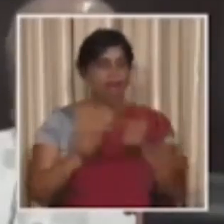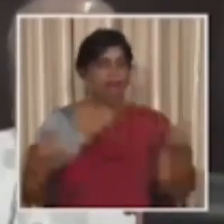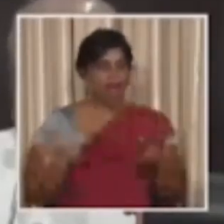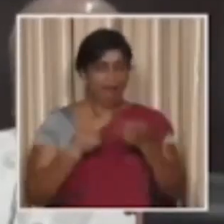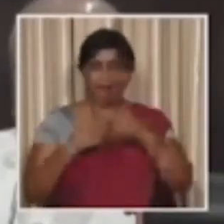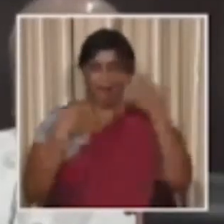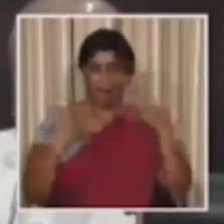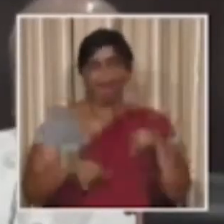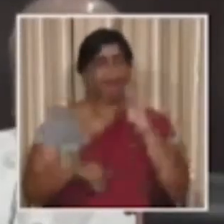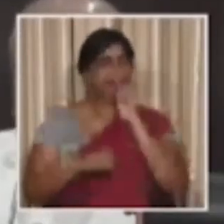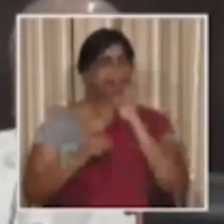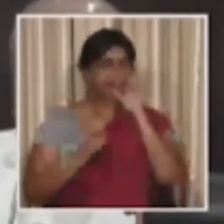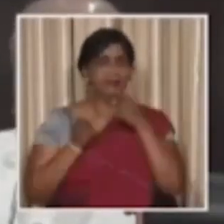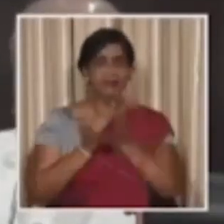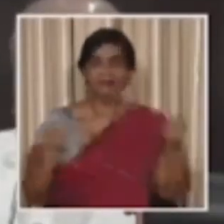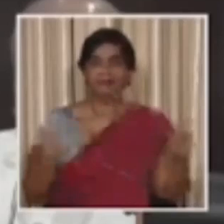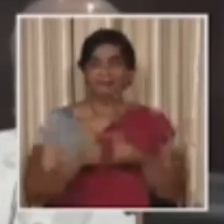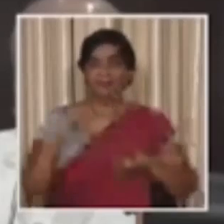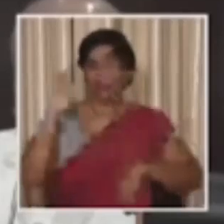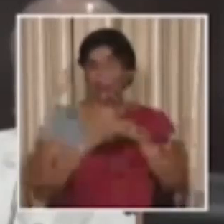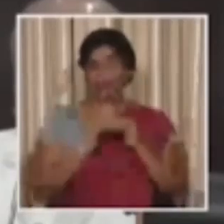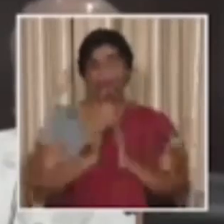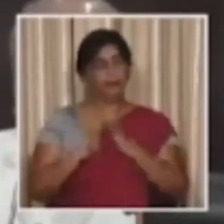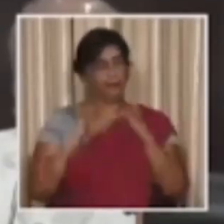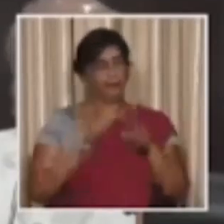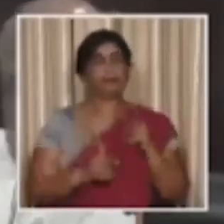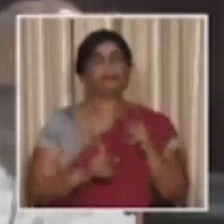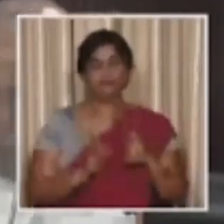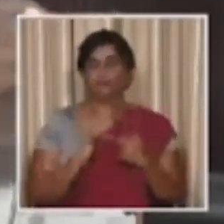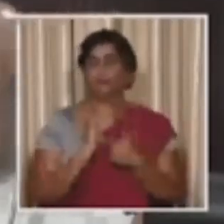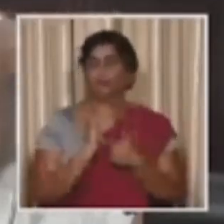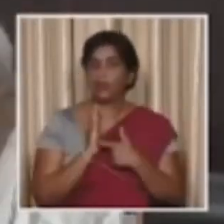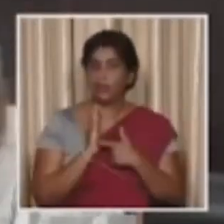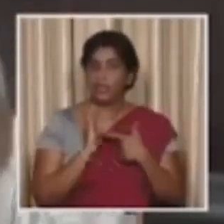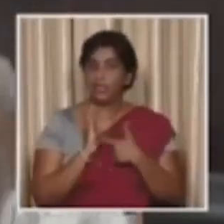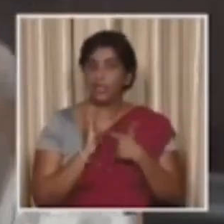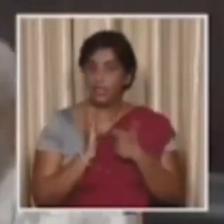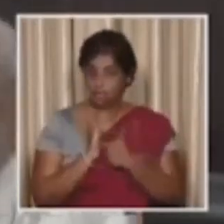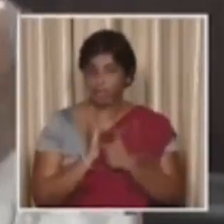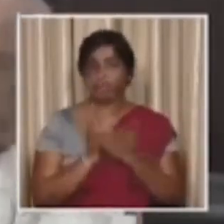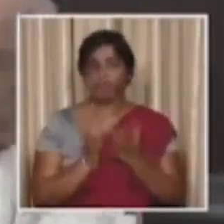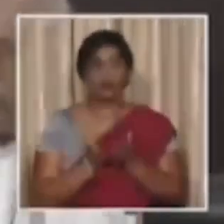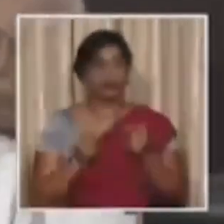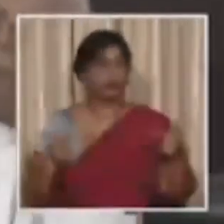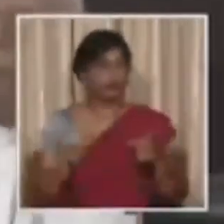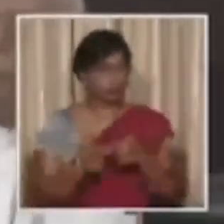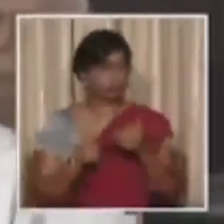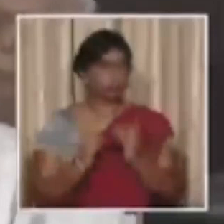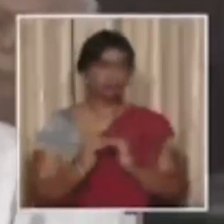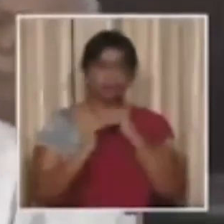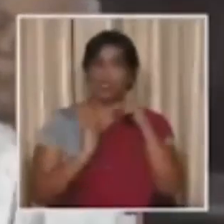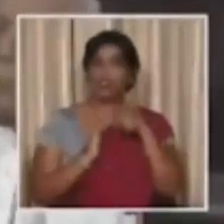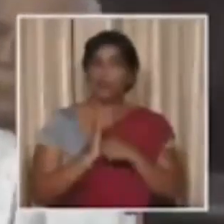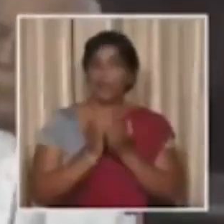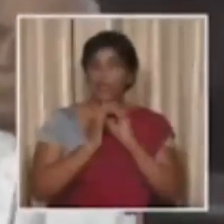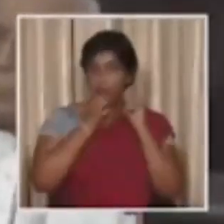නිර්මාණය වීමෙන් පසු කොළඹ වරාය ධාරිතාවේ වැඩි දියුණු වෙනවා. සිරිකුණා මලයේ වරාය සංවර්ධනය වෙනවා.